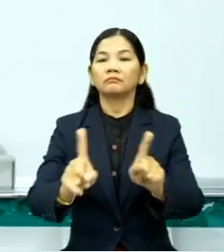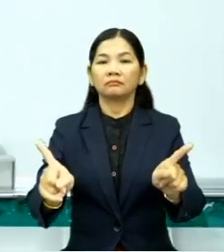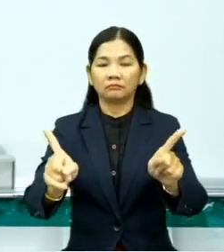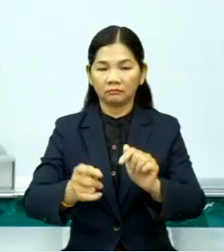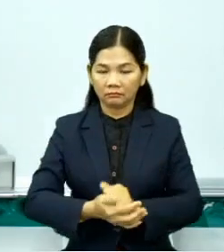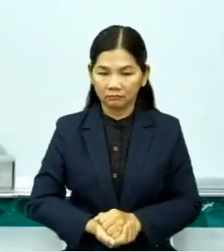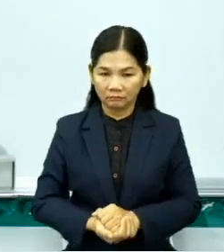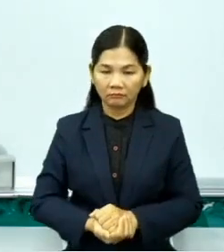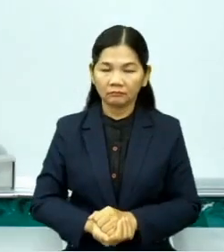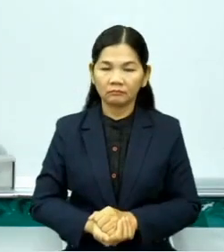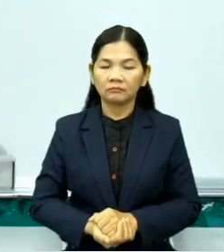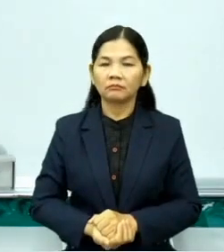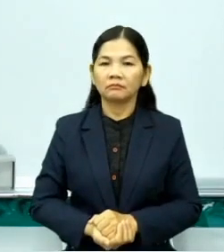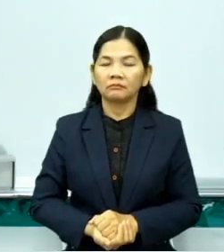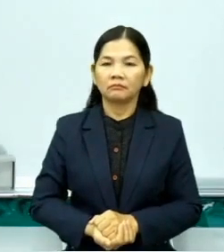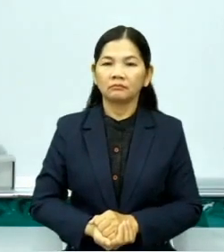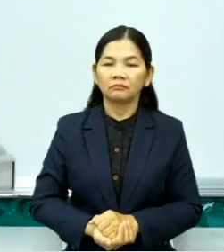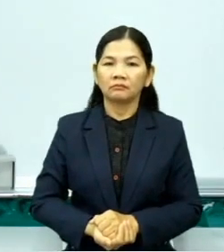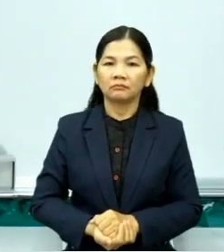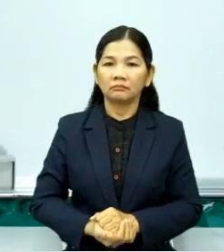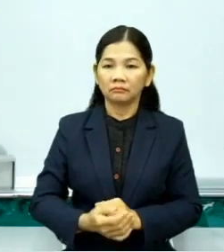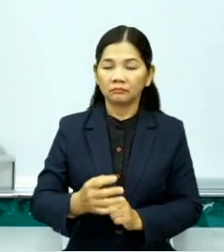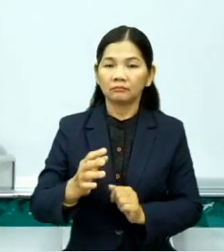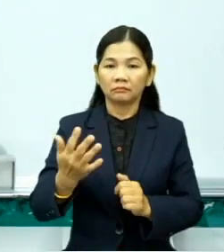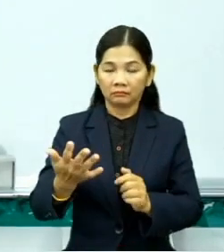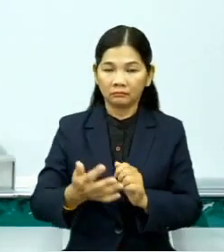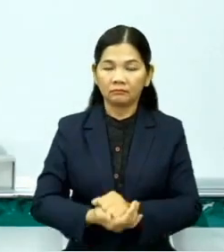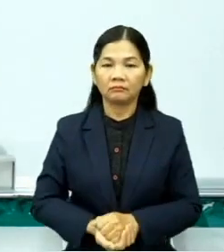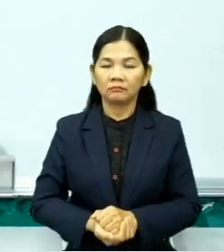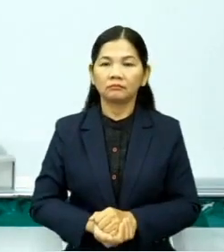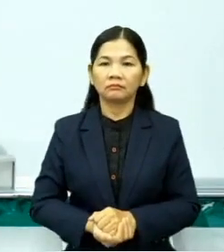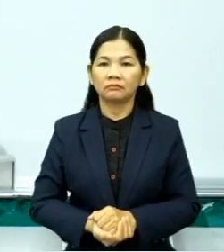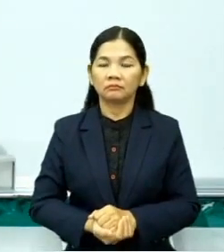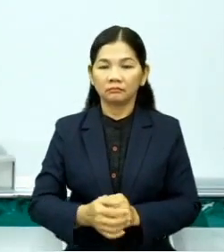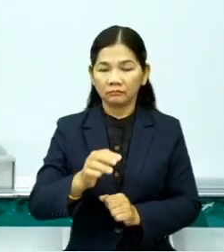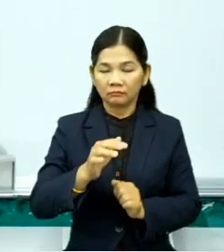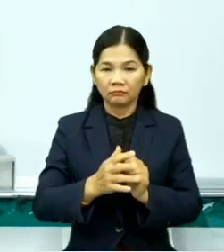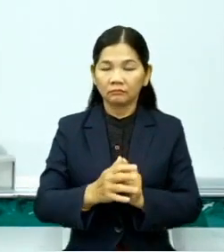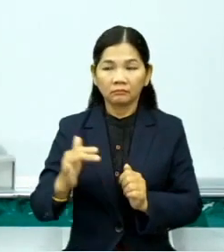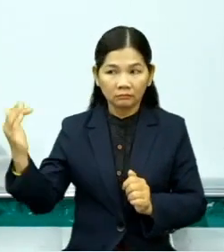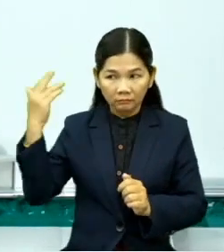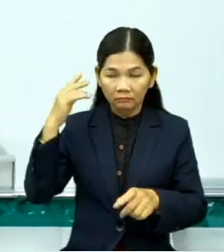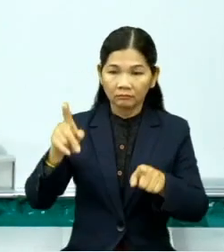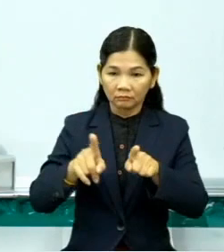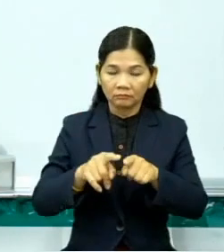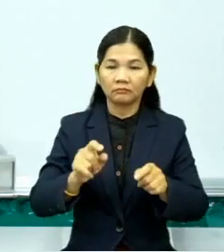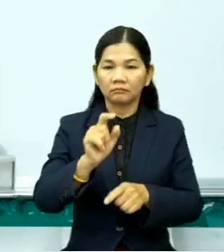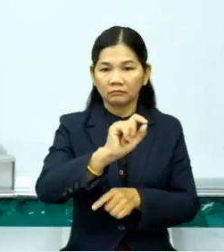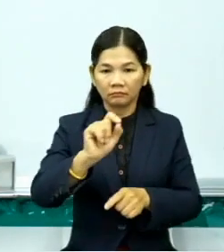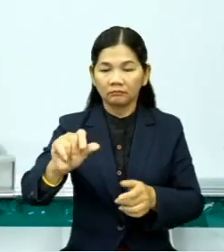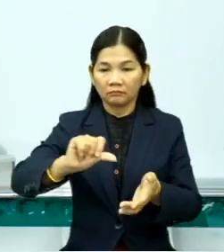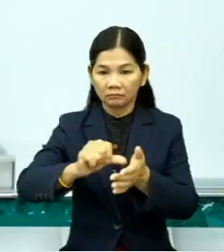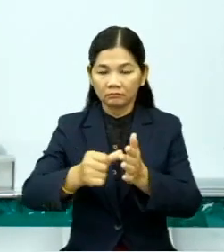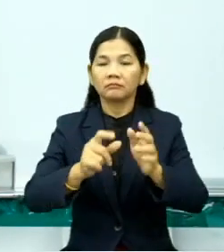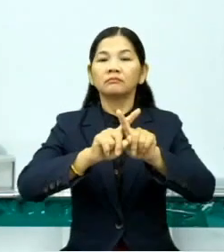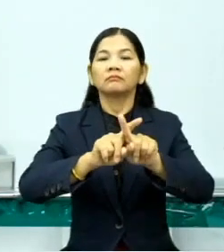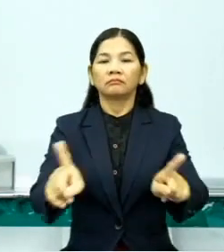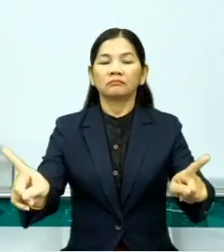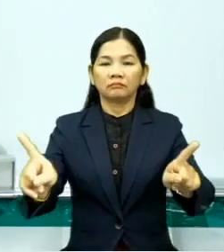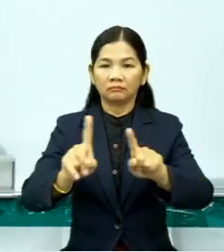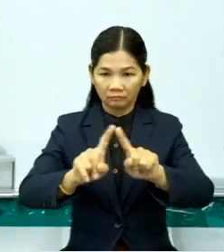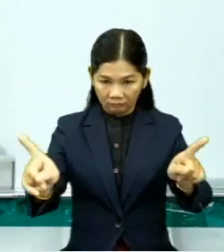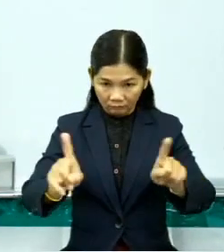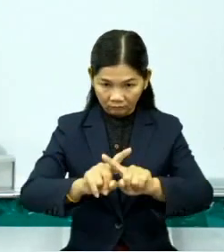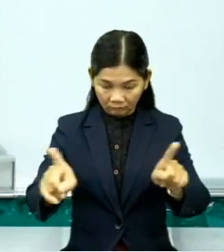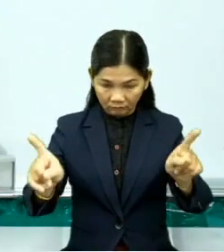ខាងនេះក៏អានថាវងណាកូនចាអញ្ចឹងគឺមានសូរដូចគ្នាចាប៉ុន្តែនៃរបស់វាចានៃរប